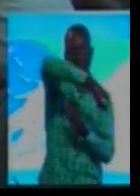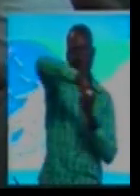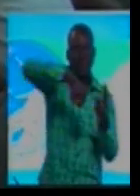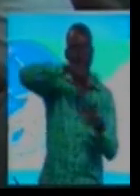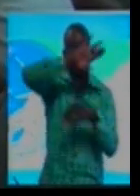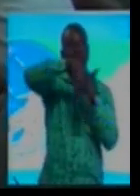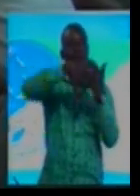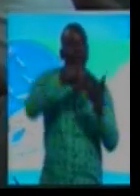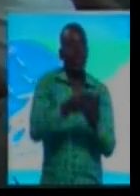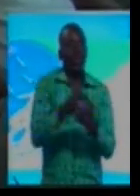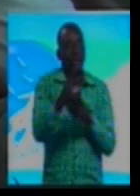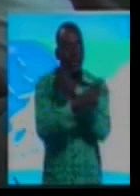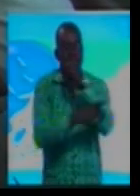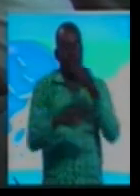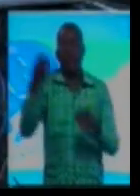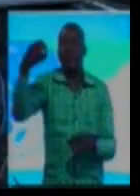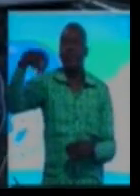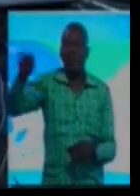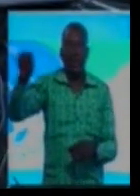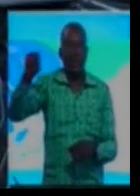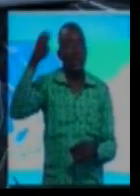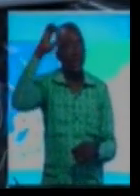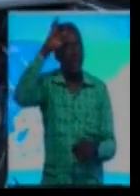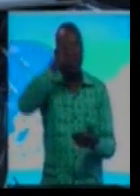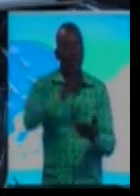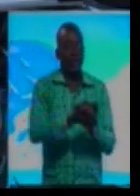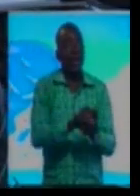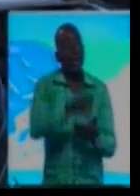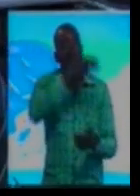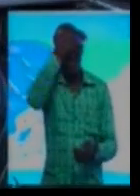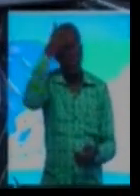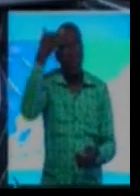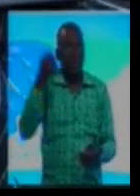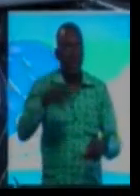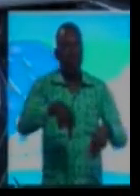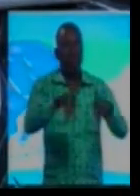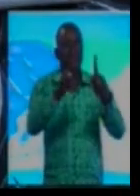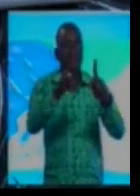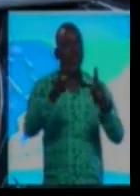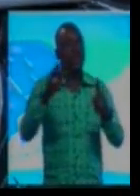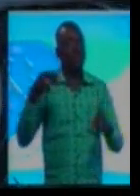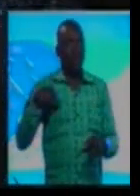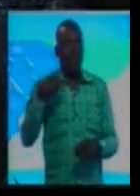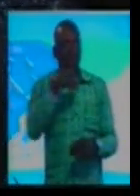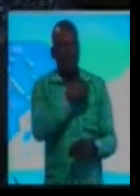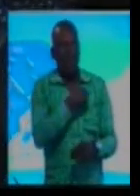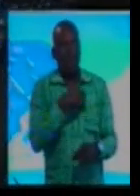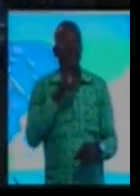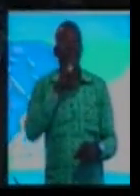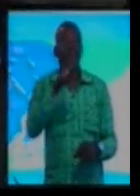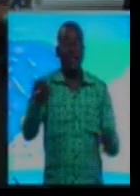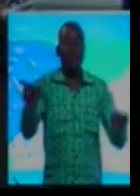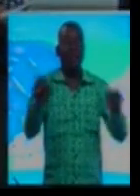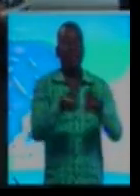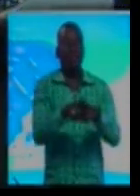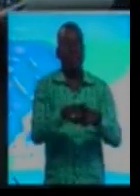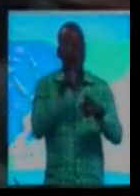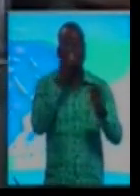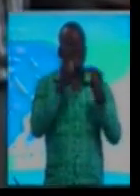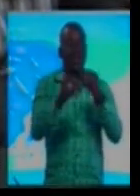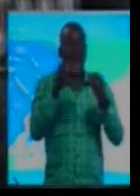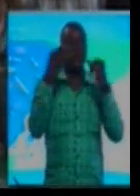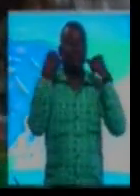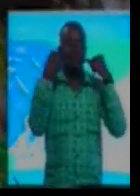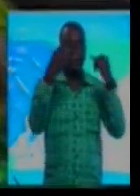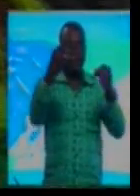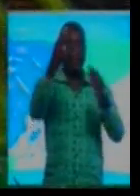dans toutes les provinces de l'Est, sans occulter la Kompienga, afin de permettre aux militants de l'Alliance d'être au même niveau d'information.